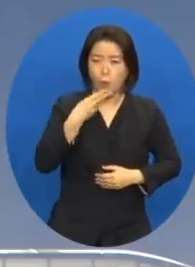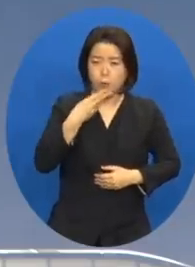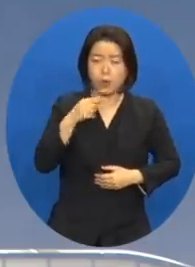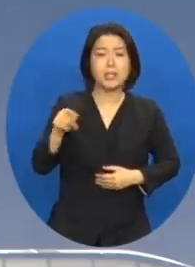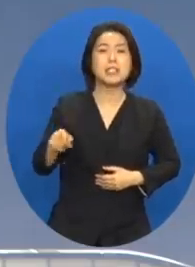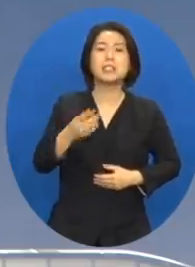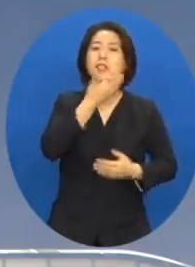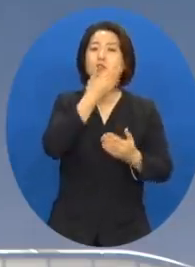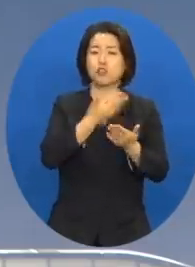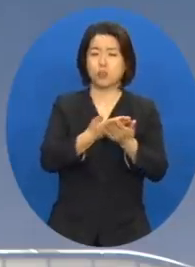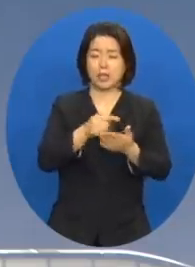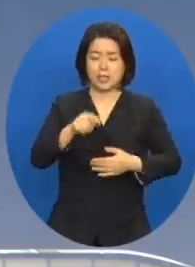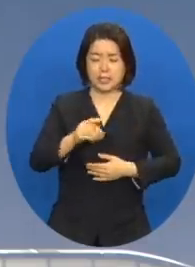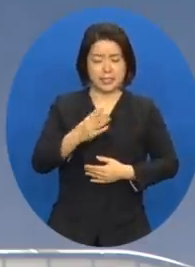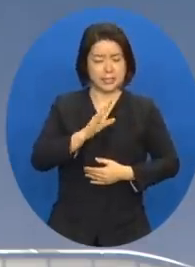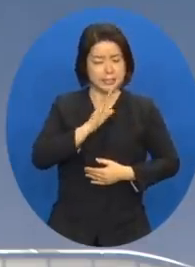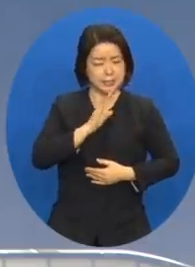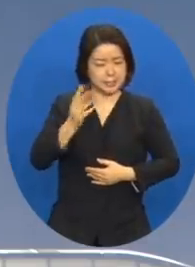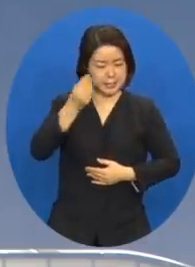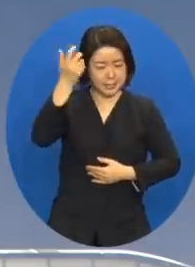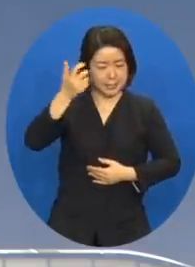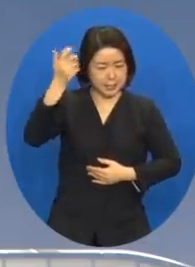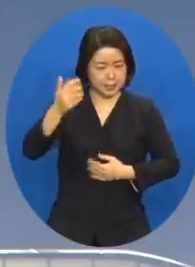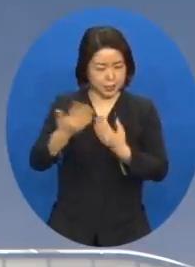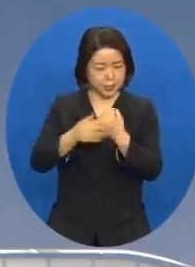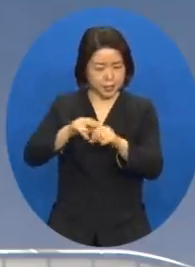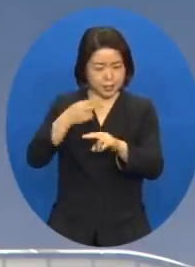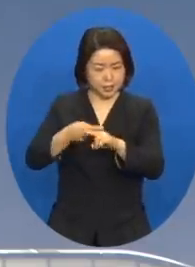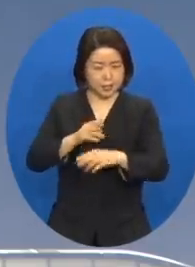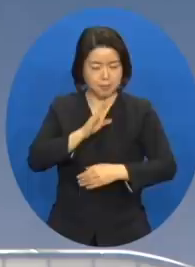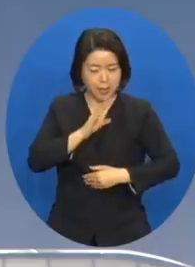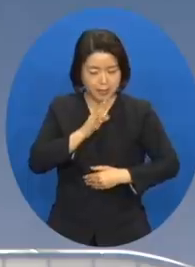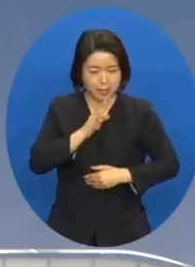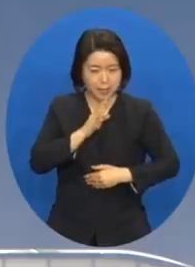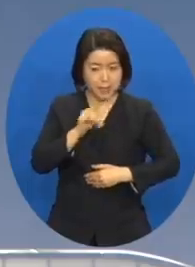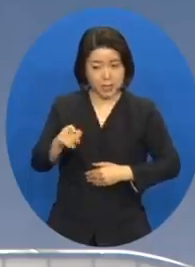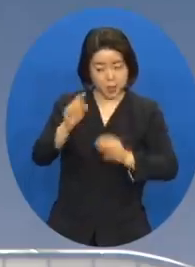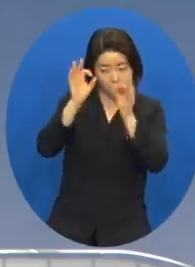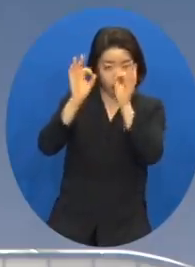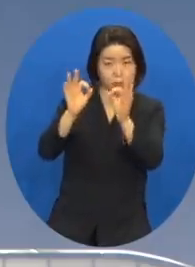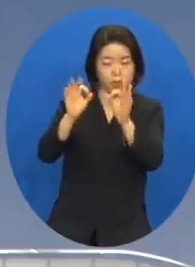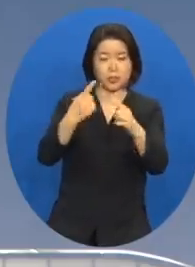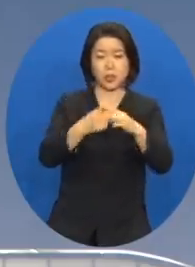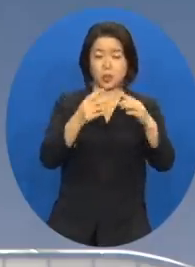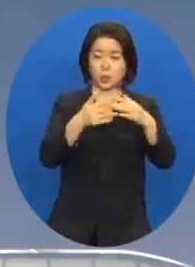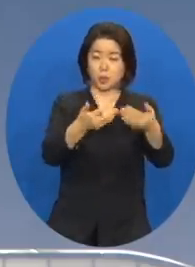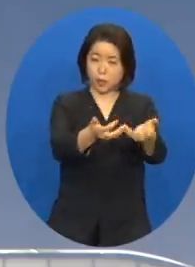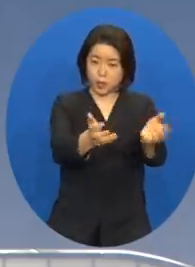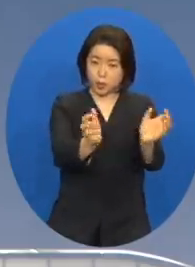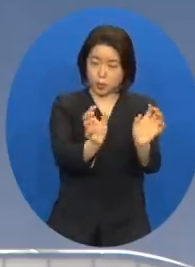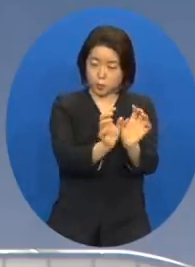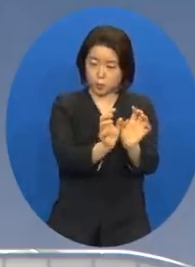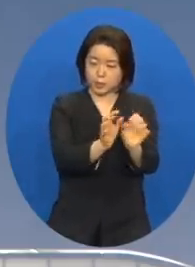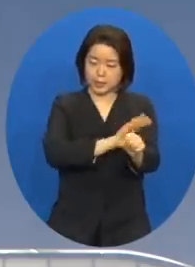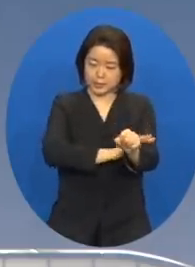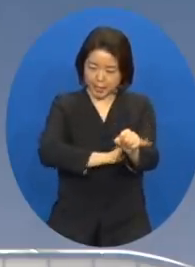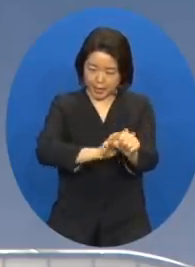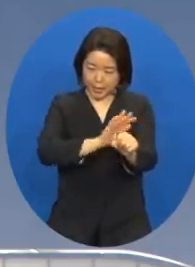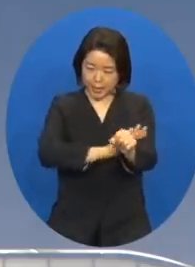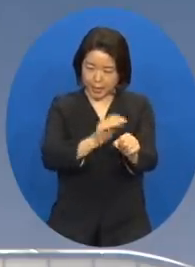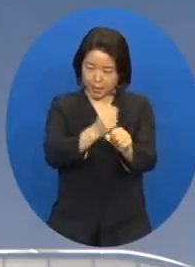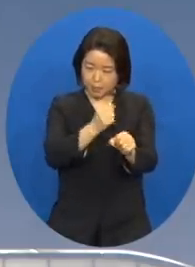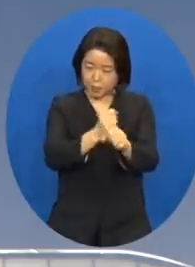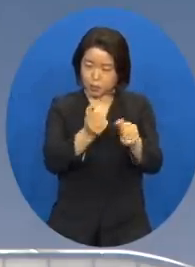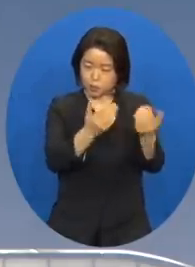정말 성령의 은사인가 아닌가는 교회 공동체를 세우는가 하는 것을 보고 압니다. 7절에